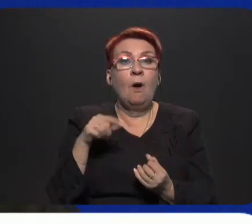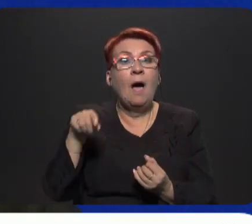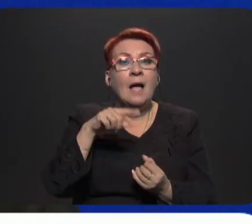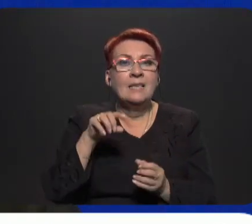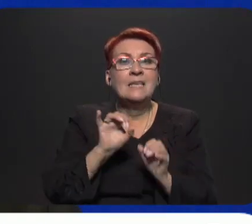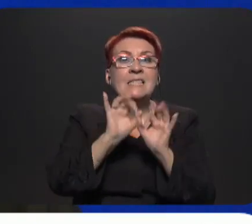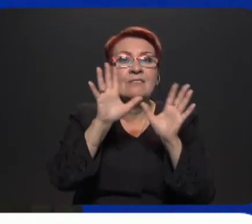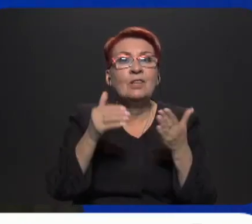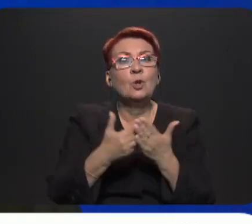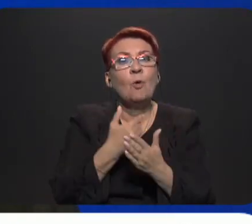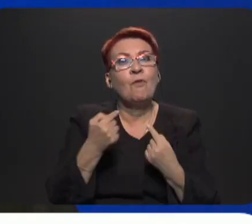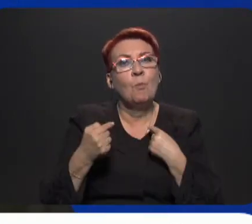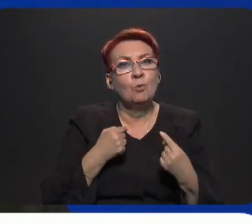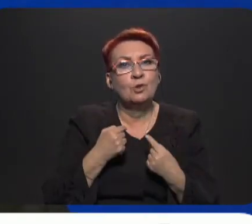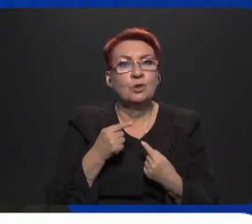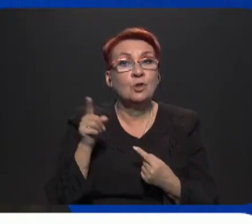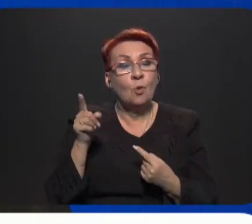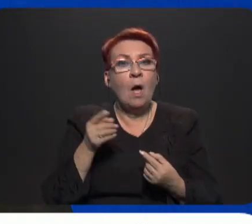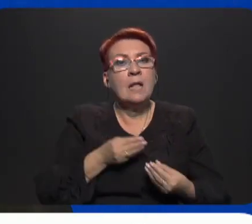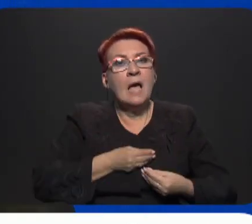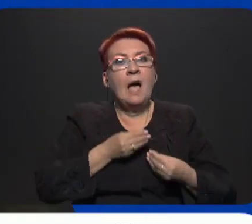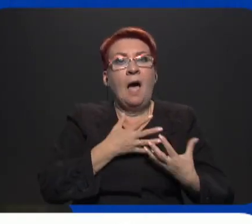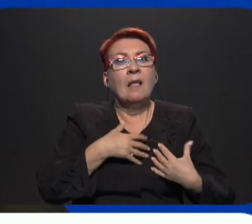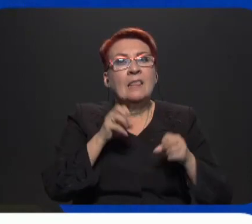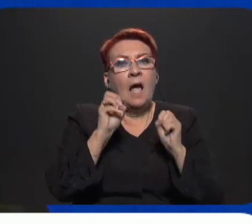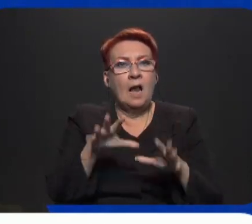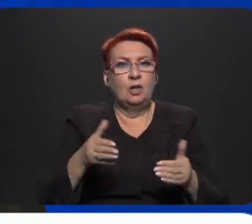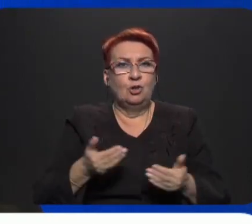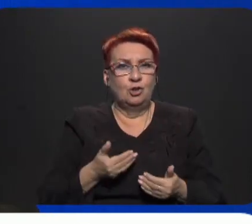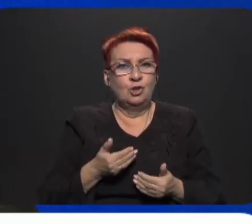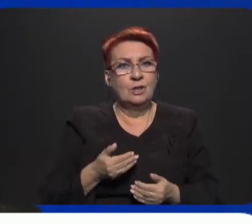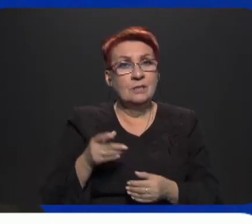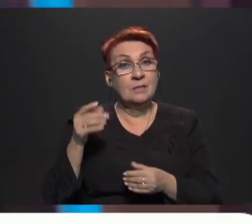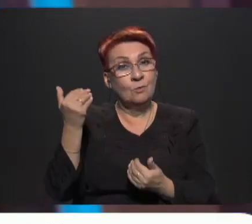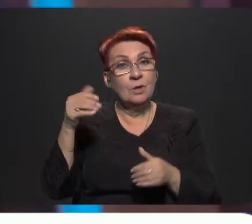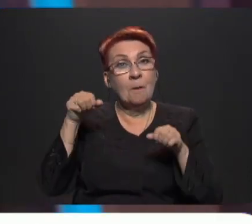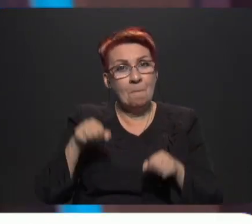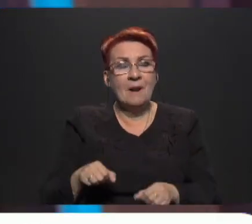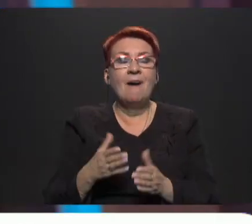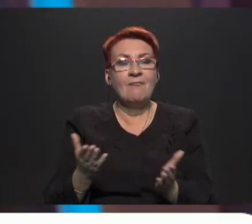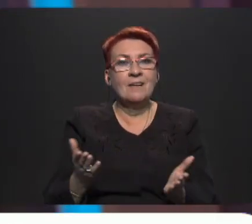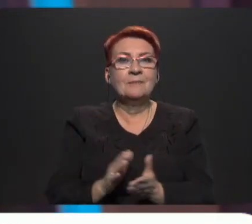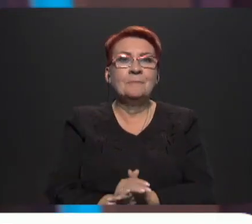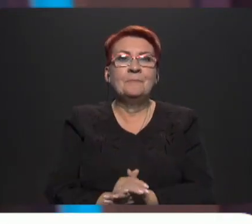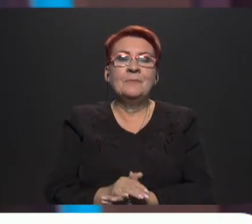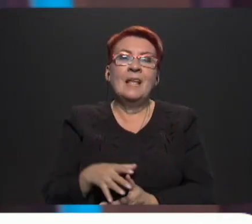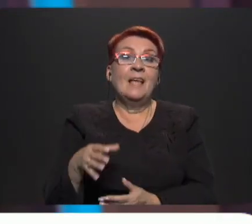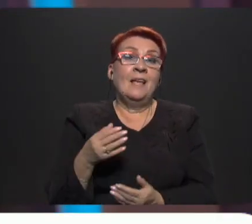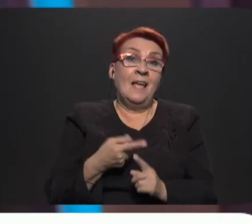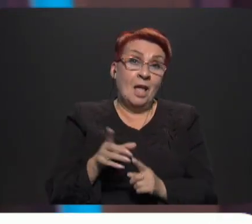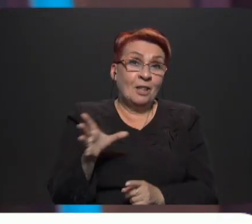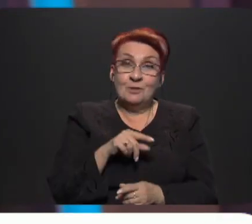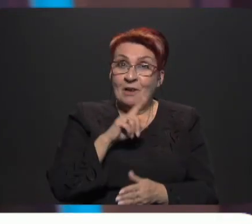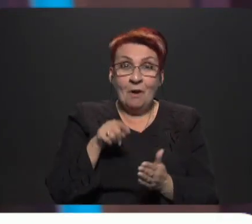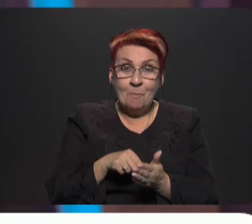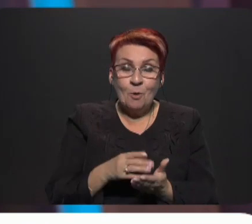новомученики, что они отдали жизнь за право, чтобы мы сейчас молились. Батюшка, спасибо вам большое. Это все вопросы на сегодня.